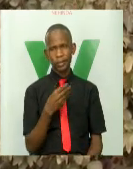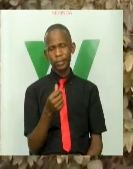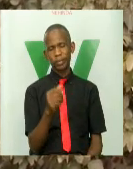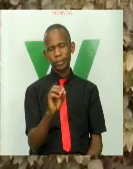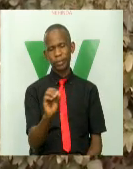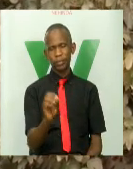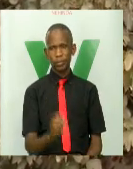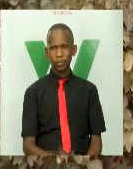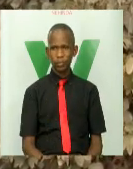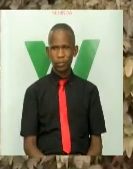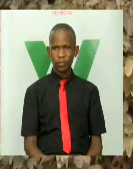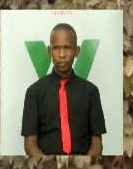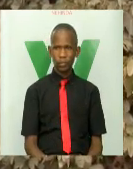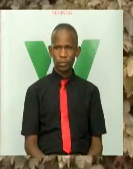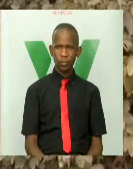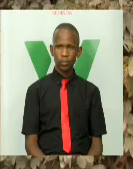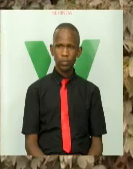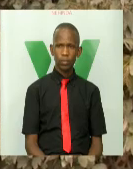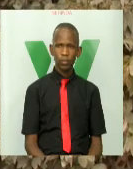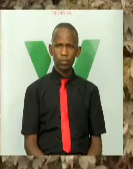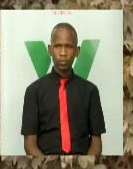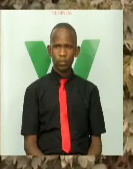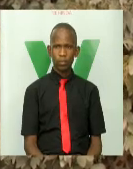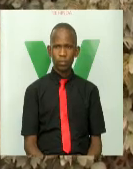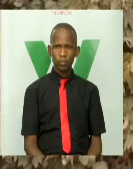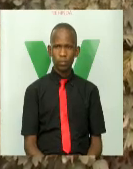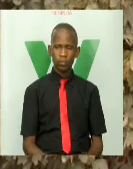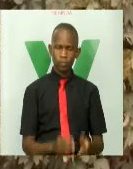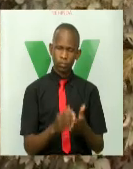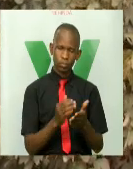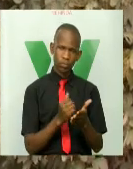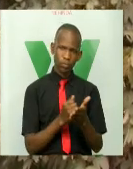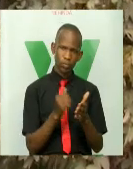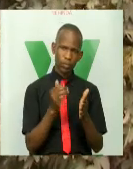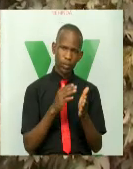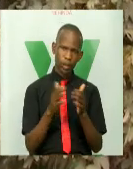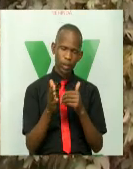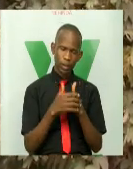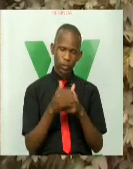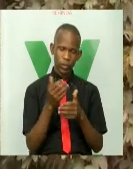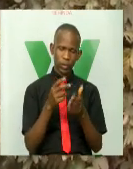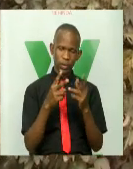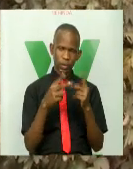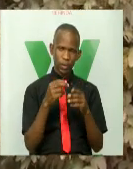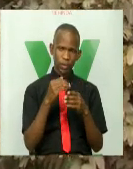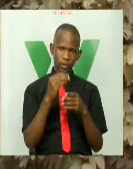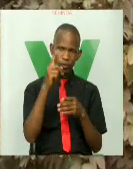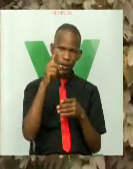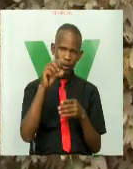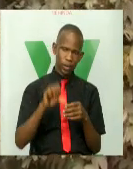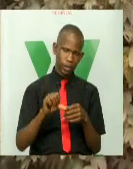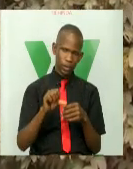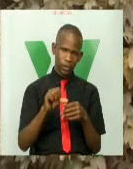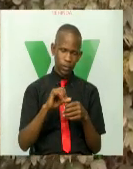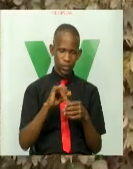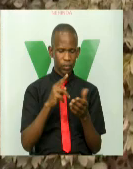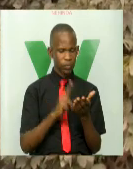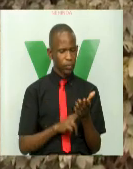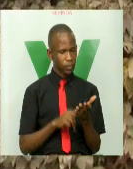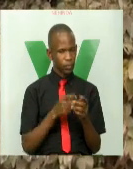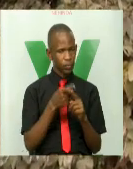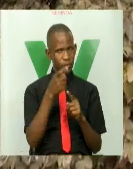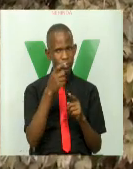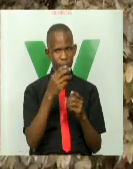kwa mkaga kujangire kudamuka tandike biri kumuna kwa mkaga ina bafatije teza kubona mwana